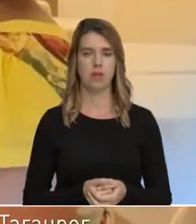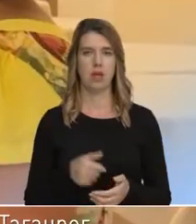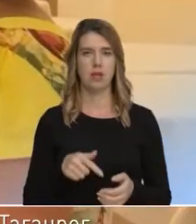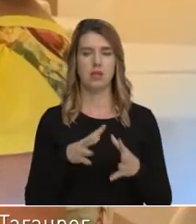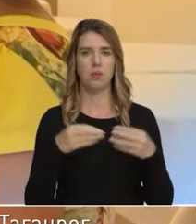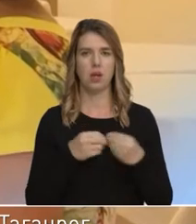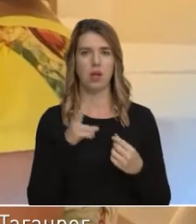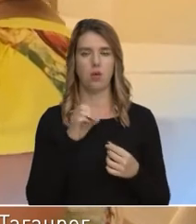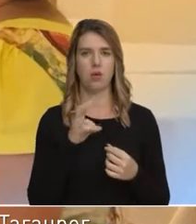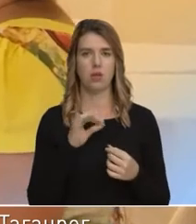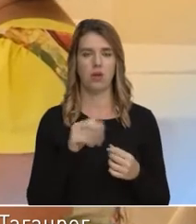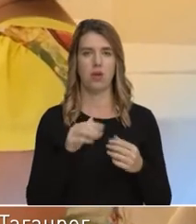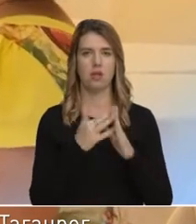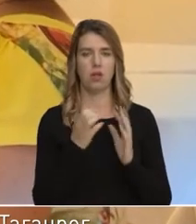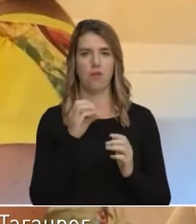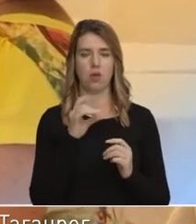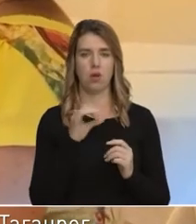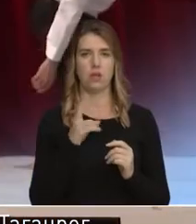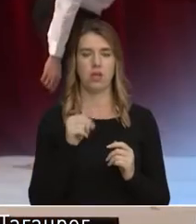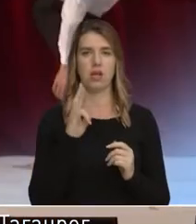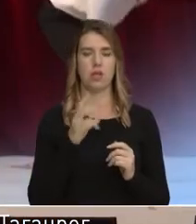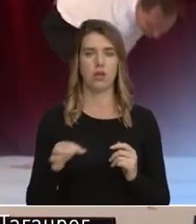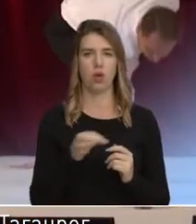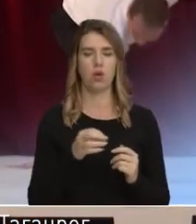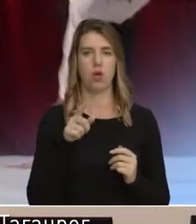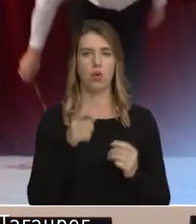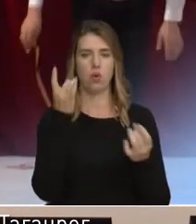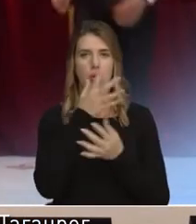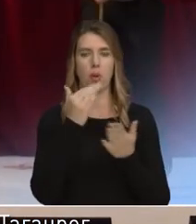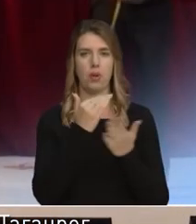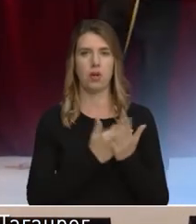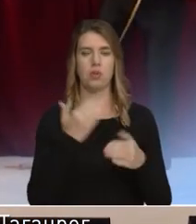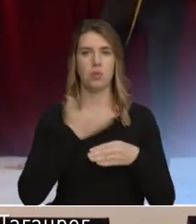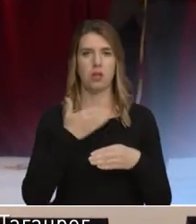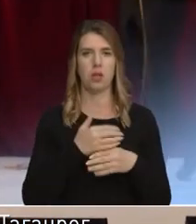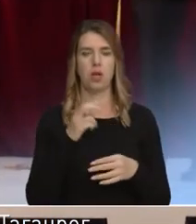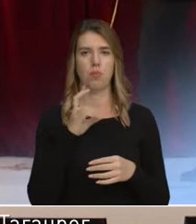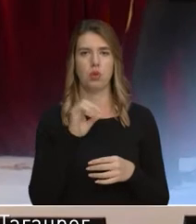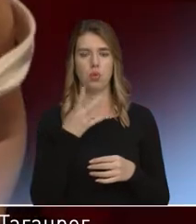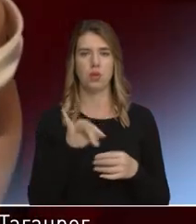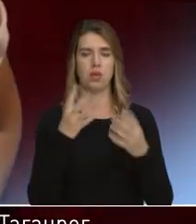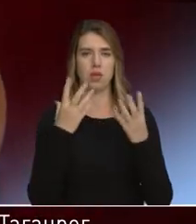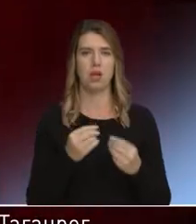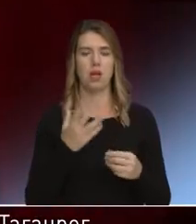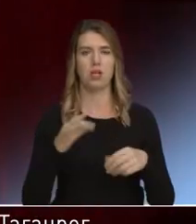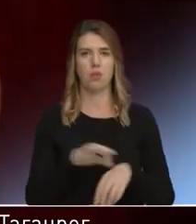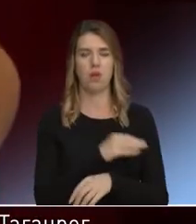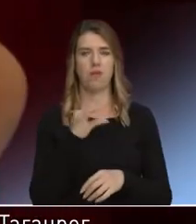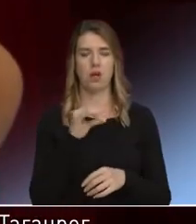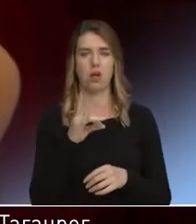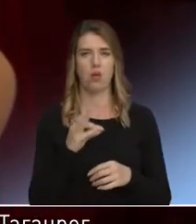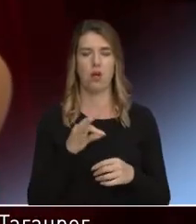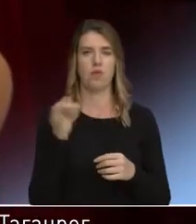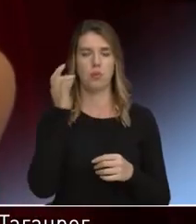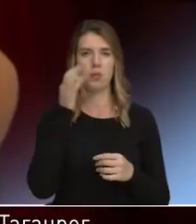А это семья Леонтьевых, села Федоровка, Неклиновского района. У них в культурной программе спектакль «Безумный день» или «Женитьба Фигаро». О своей